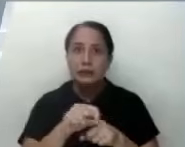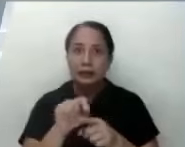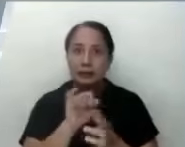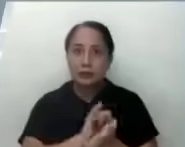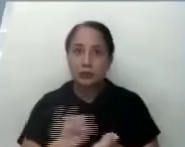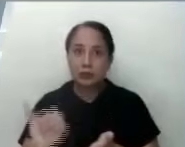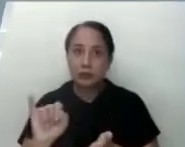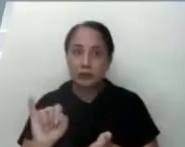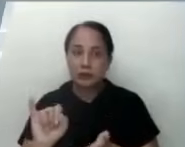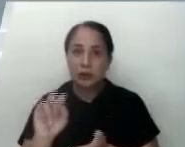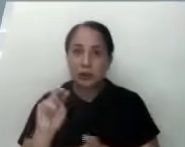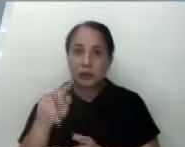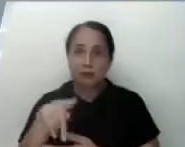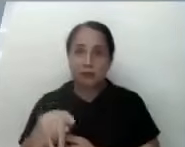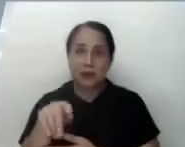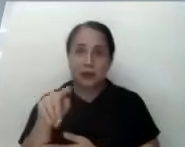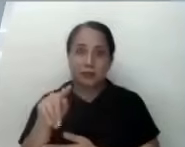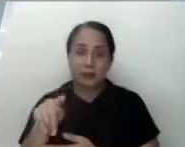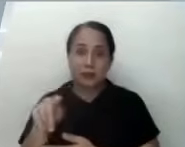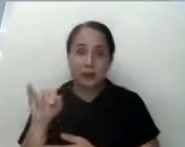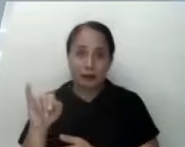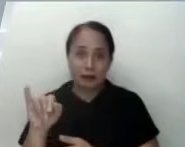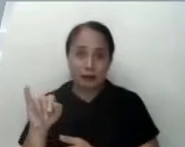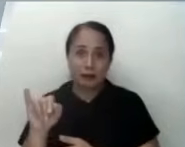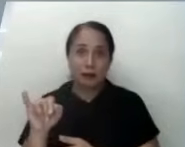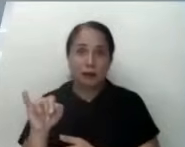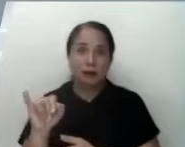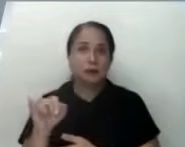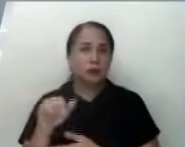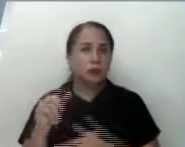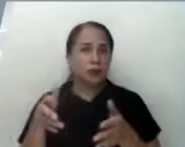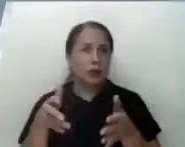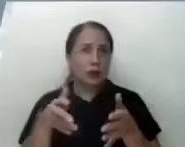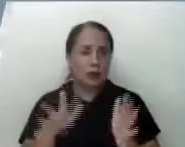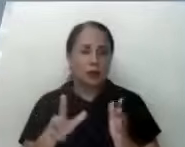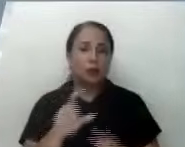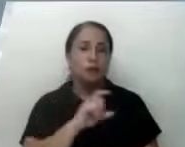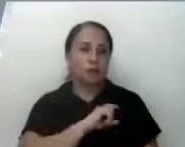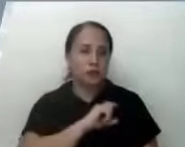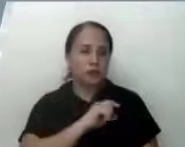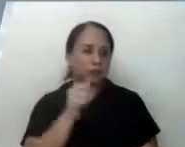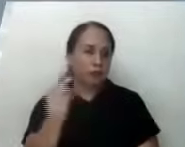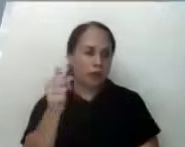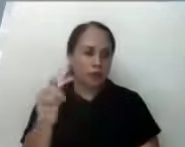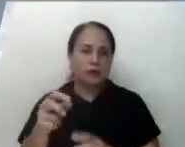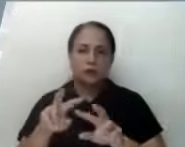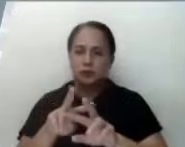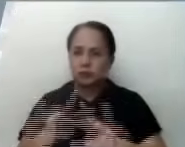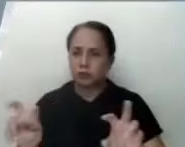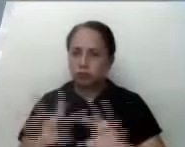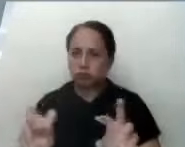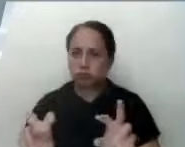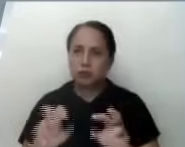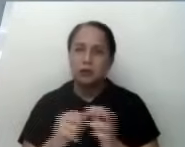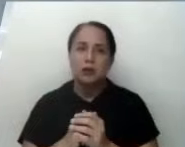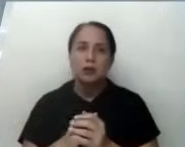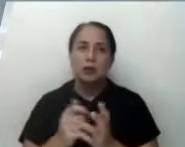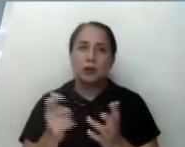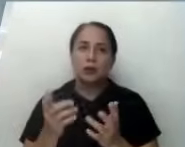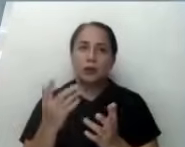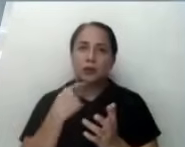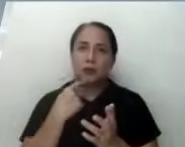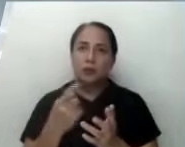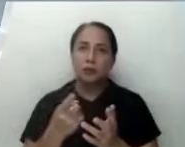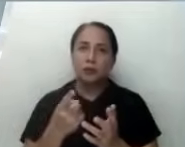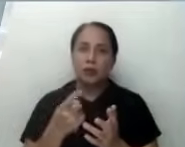NTPI. Kaya po hinahayaan natin ang kapulisan na mag-conduct po ng investigation. Ang kwa namin dyan, appreciation po